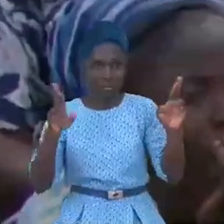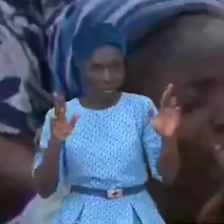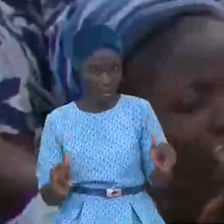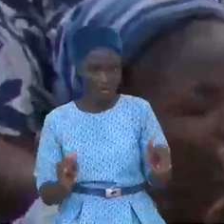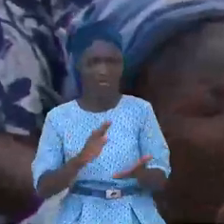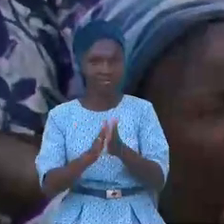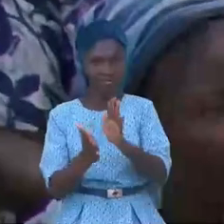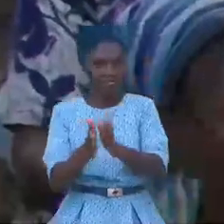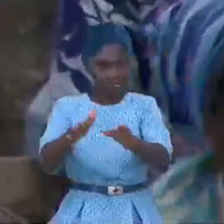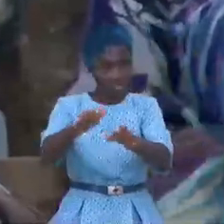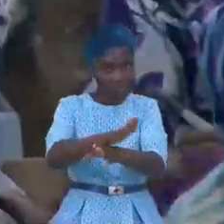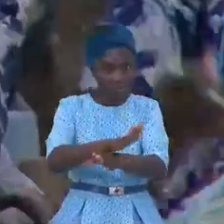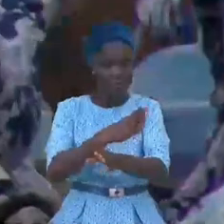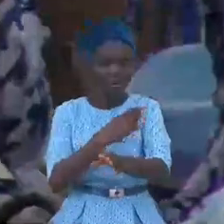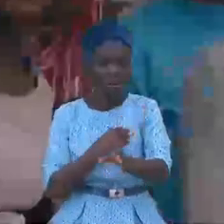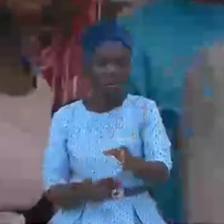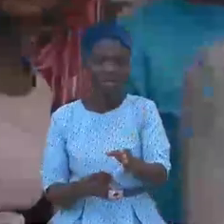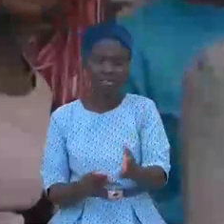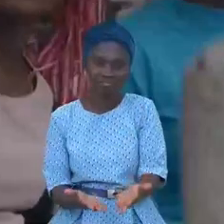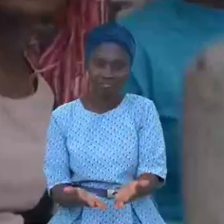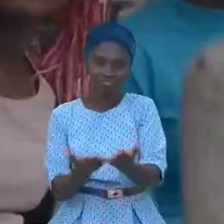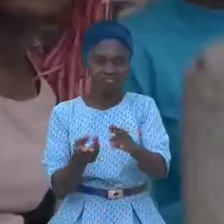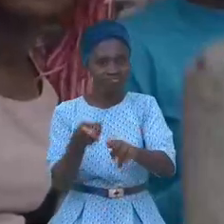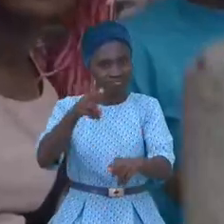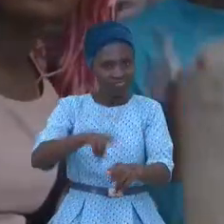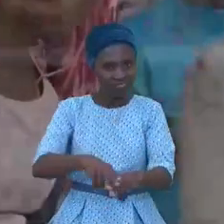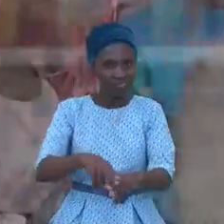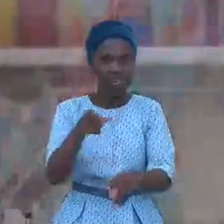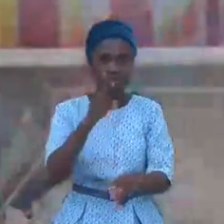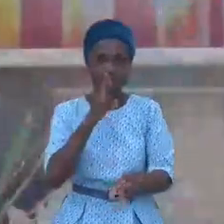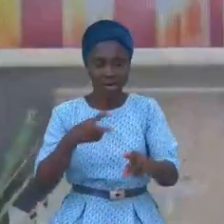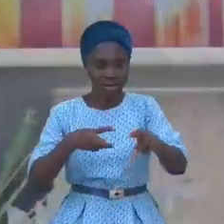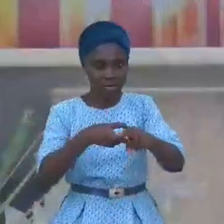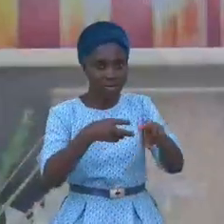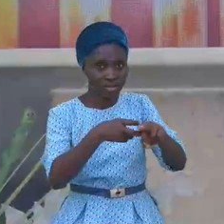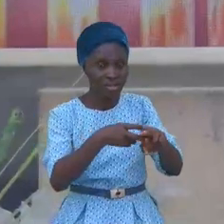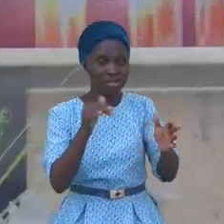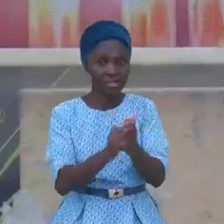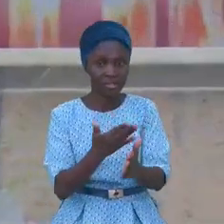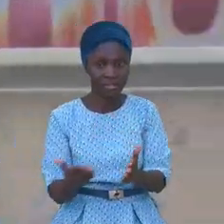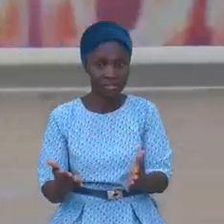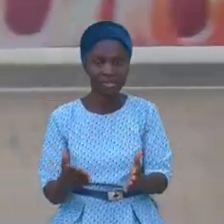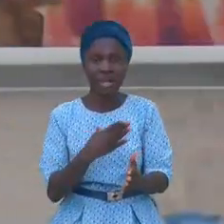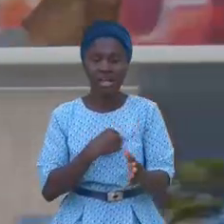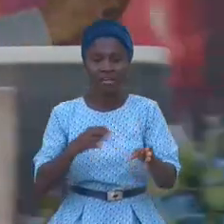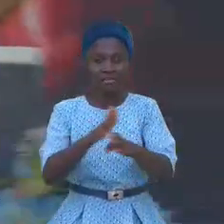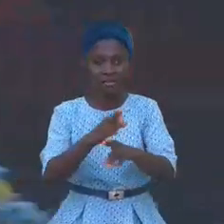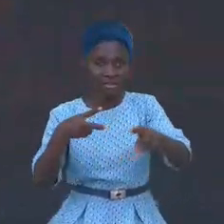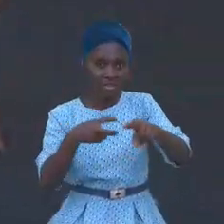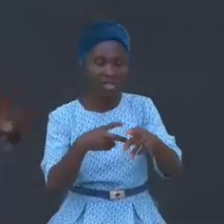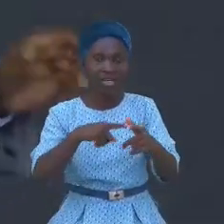ta batterie fonctionne. Tu charges cette chose et tu seras pleinement